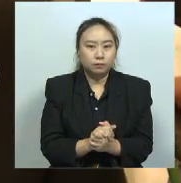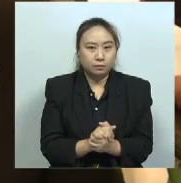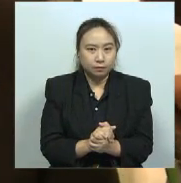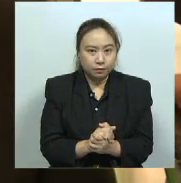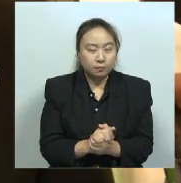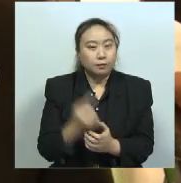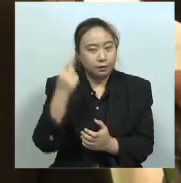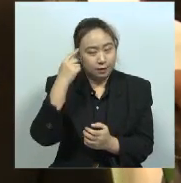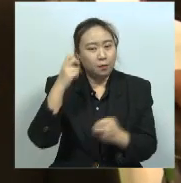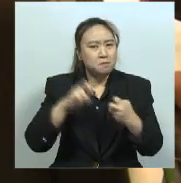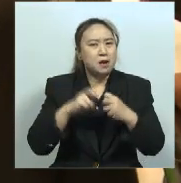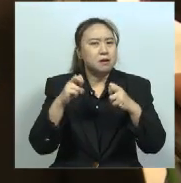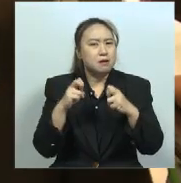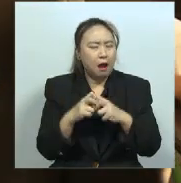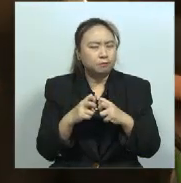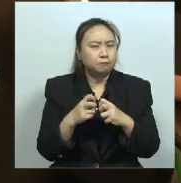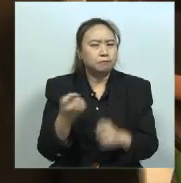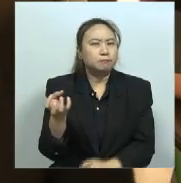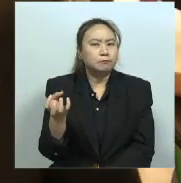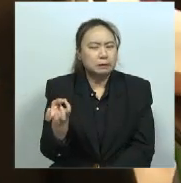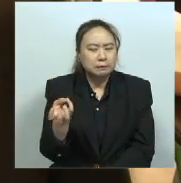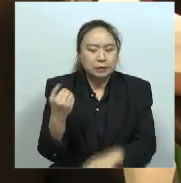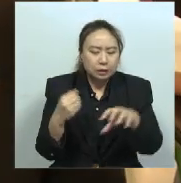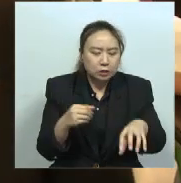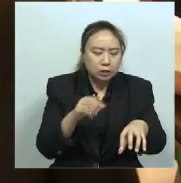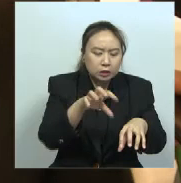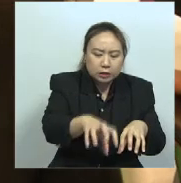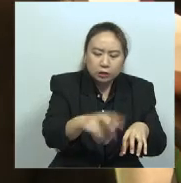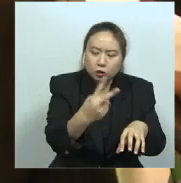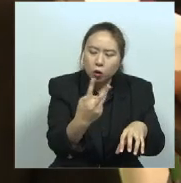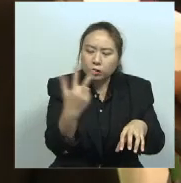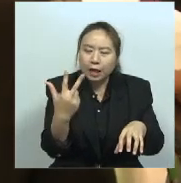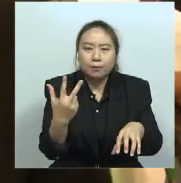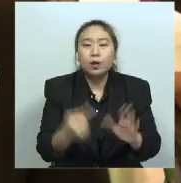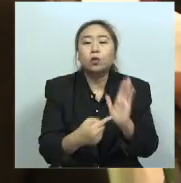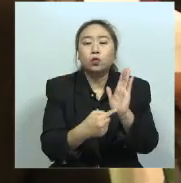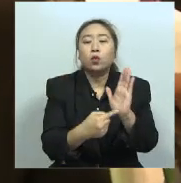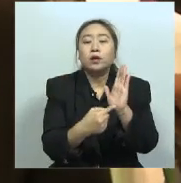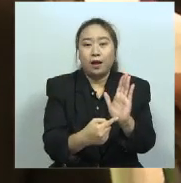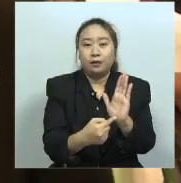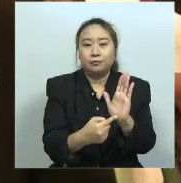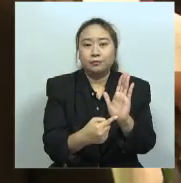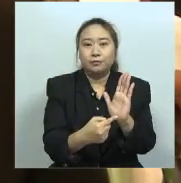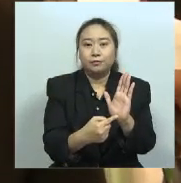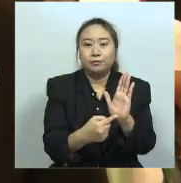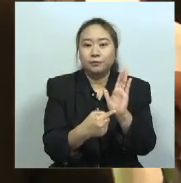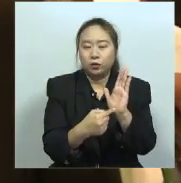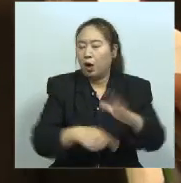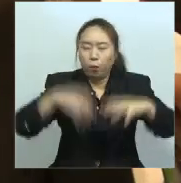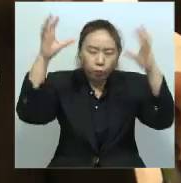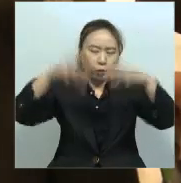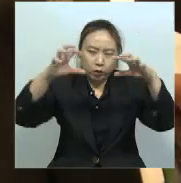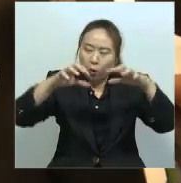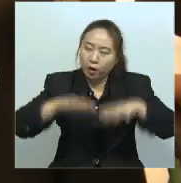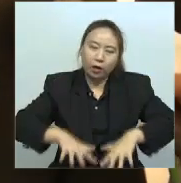น่าจะไม่ค่อยมีปัญหานะมีอาจจะมีแค่ 2-3 จุดอย่างยกตัวอย่างแน่ๆเลยเนี่ยซึ่งตกแล้วมันต้องท่วมแน่ๆ